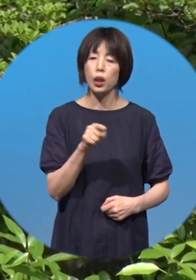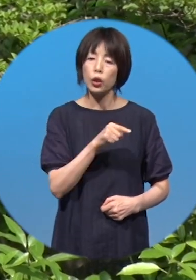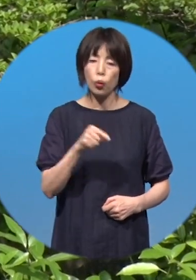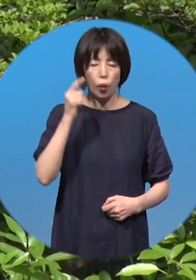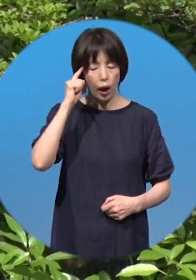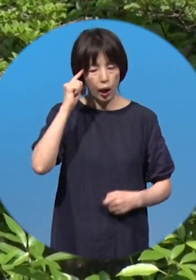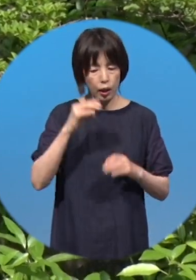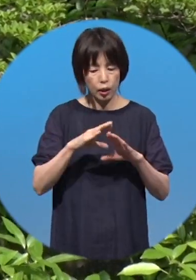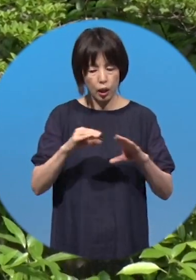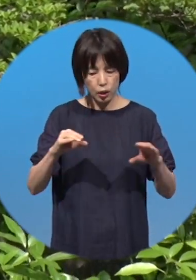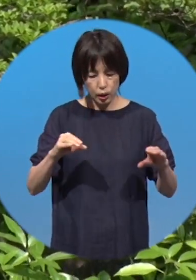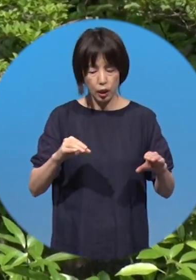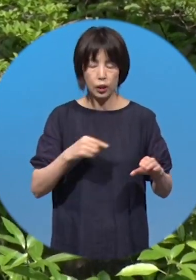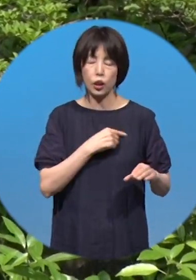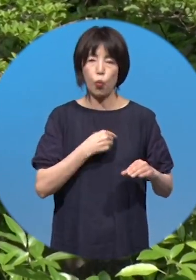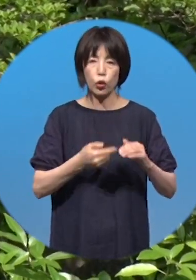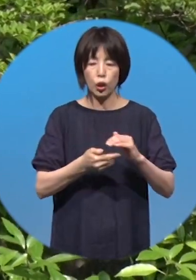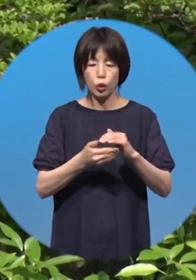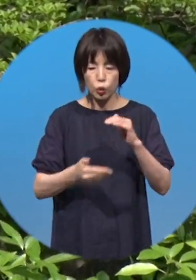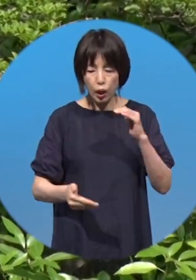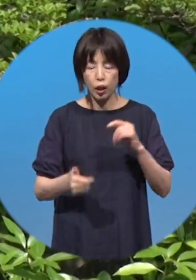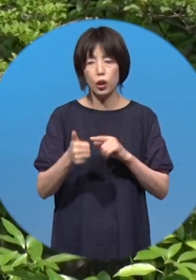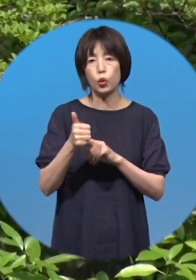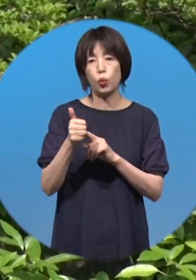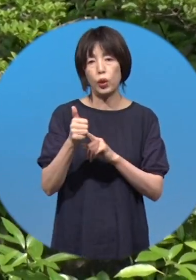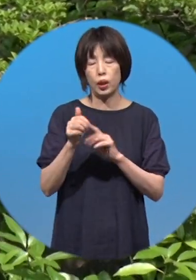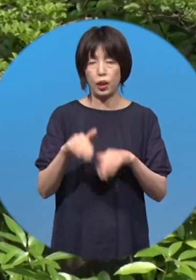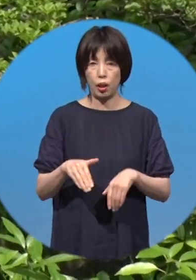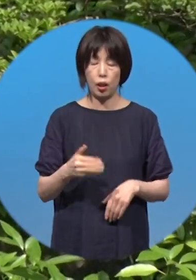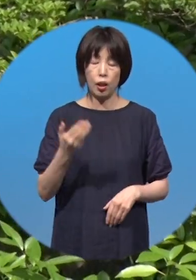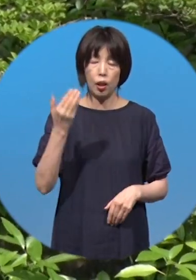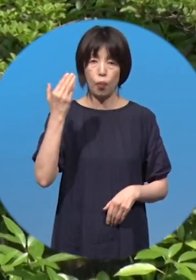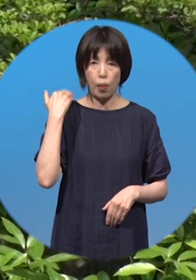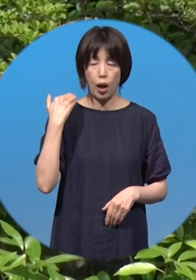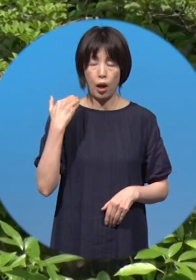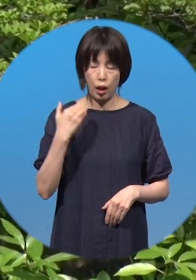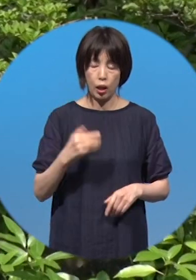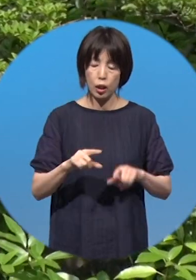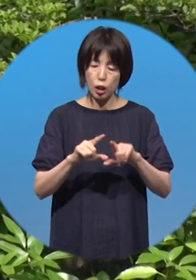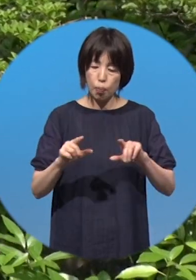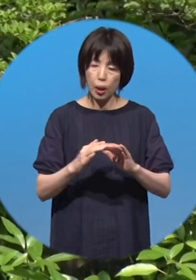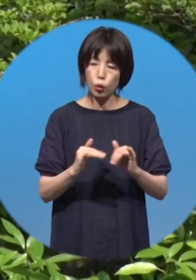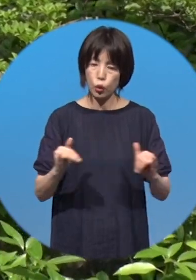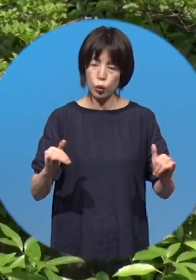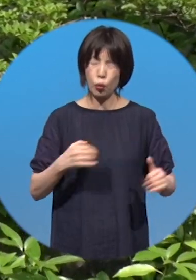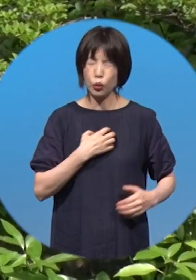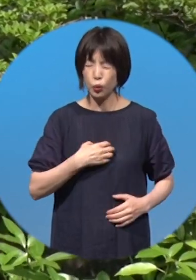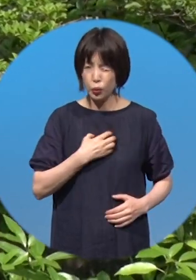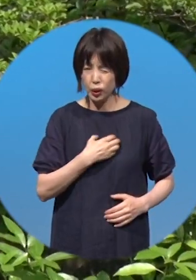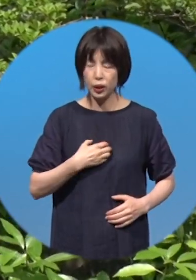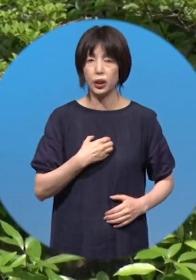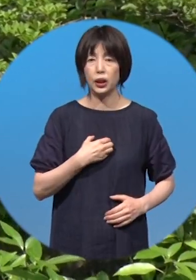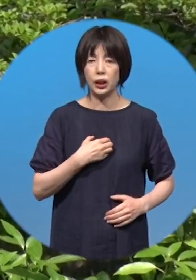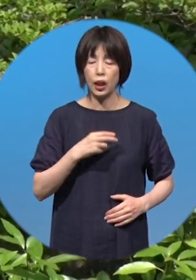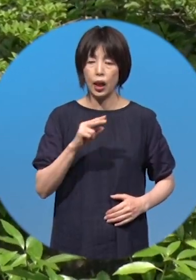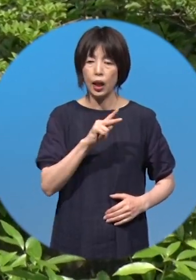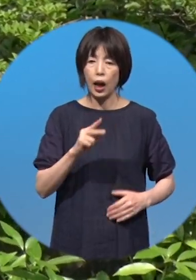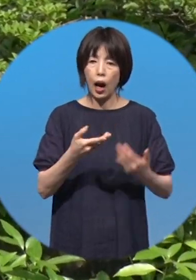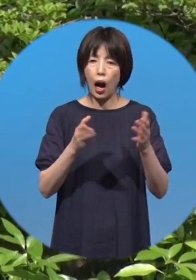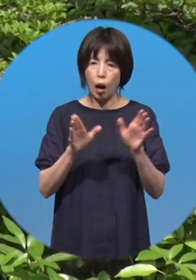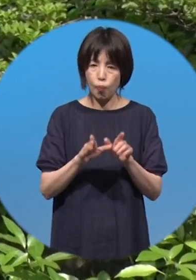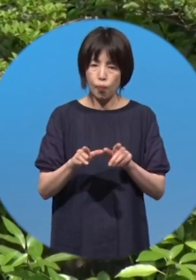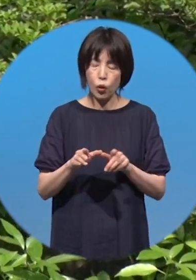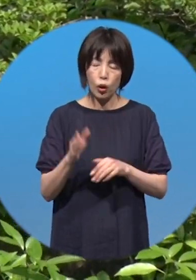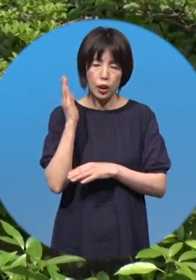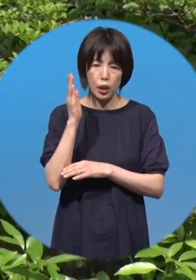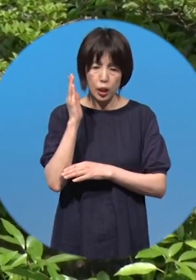思いやりの心が深い方だったということで、当時、庶民の圧迫している、加賀藩の政治に対